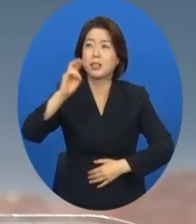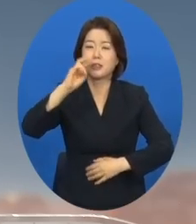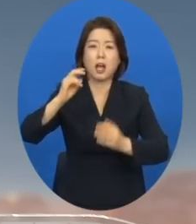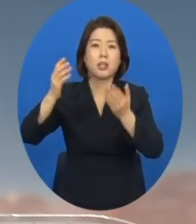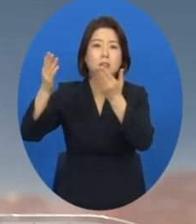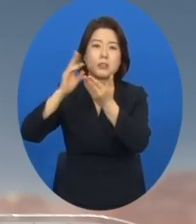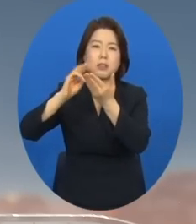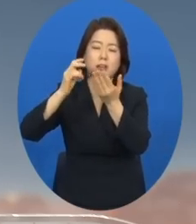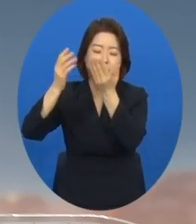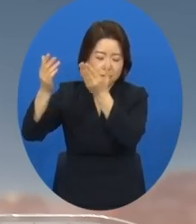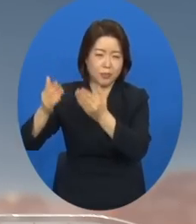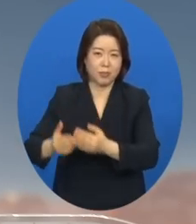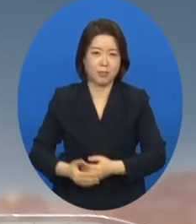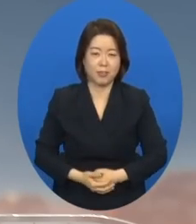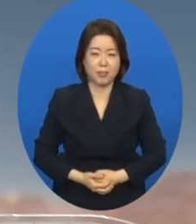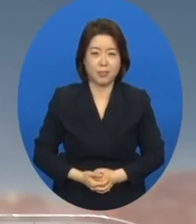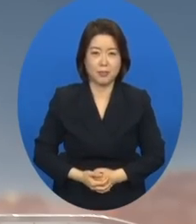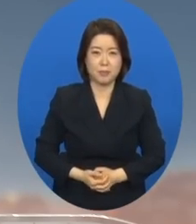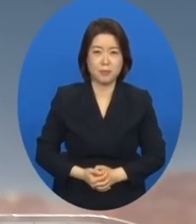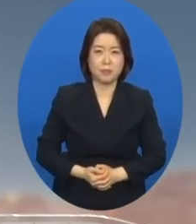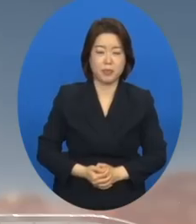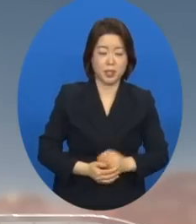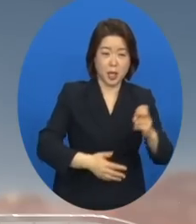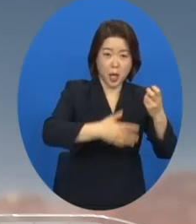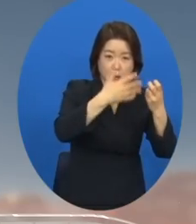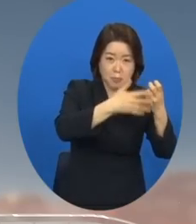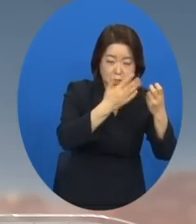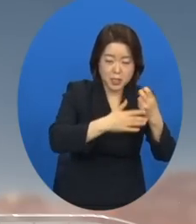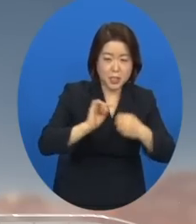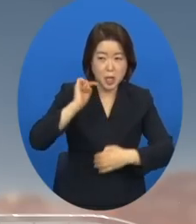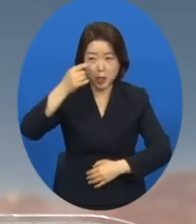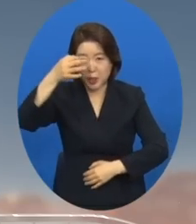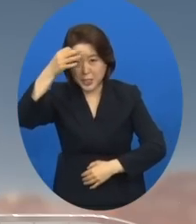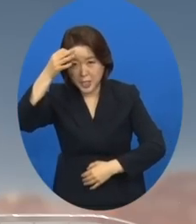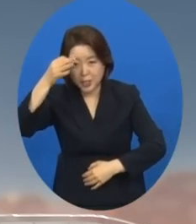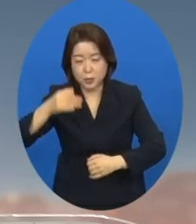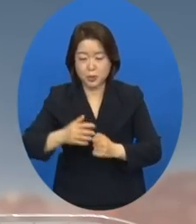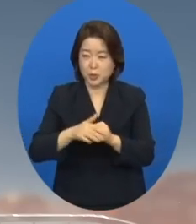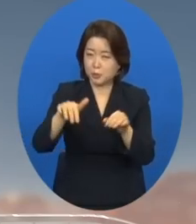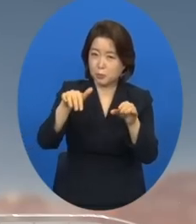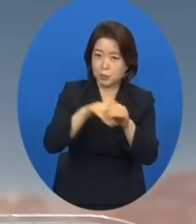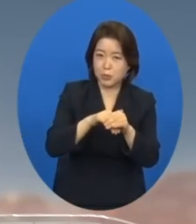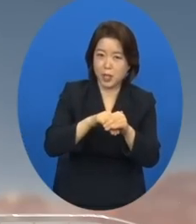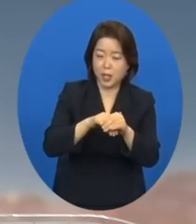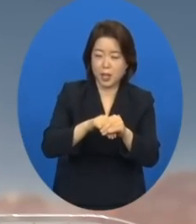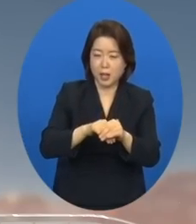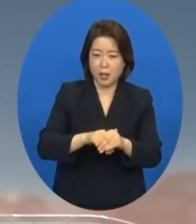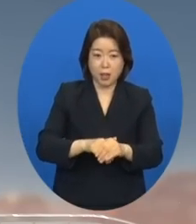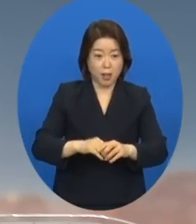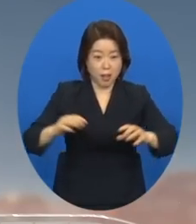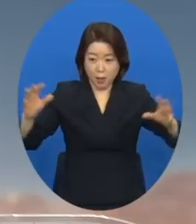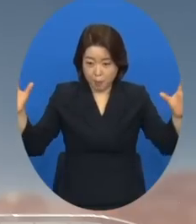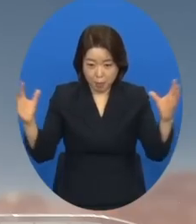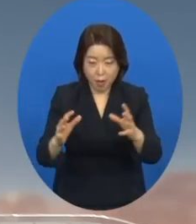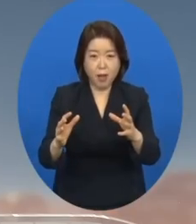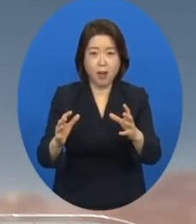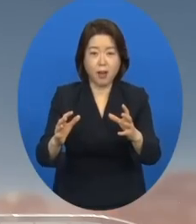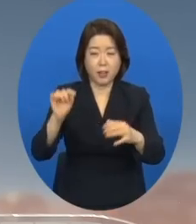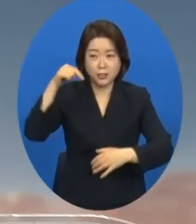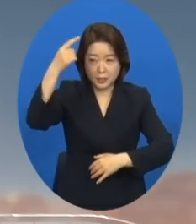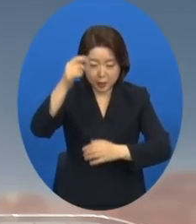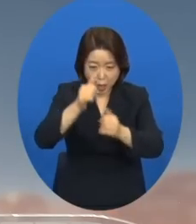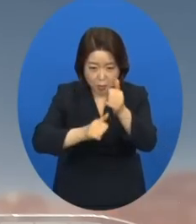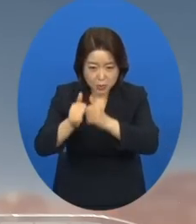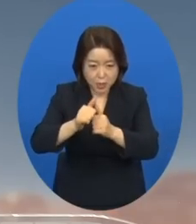드렸어요 자 미디어 예술 또 문화 다음 세대가 함께 어우러진